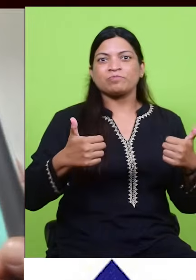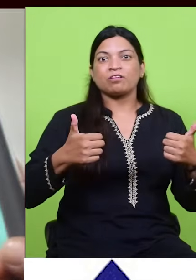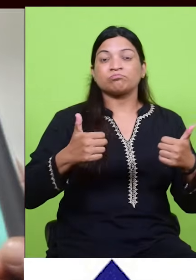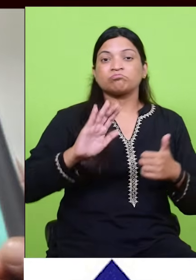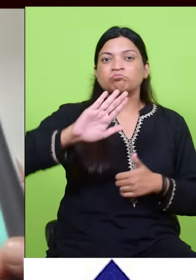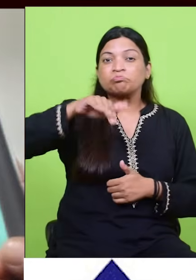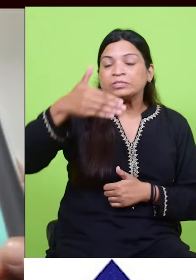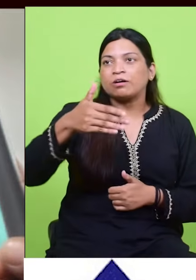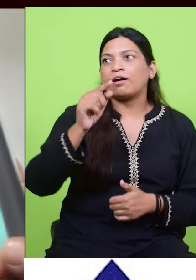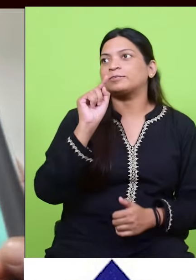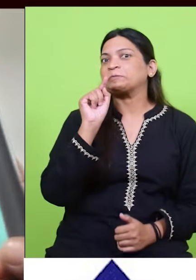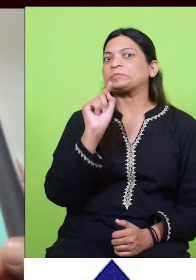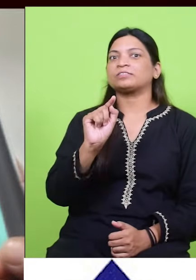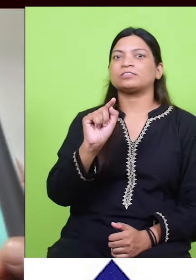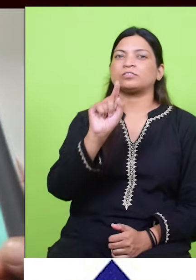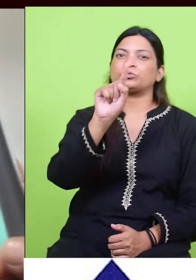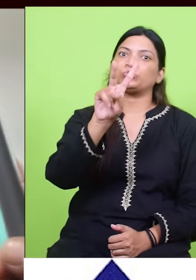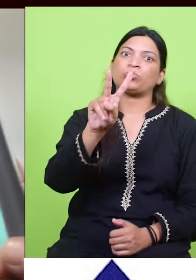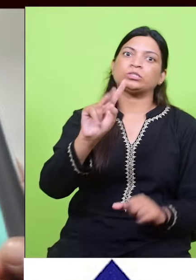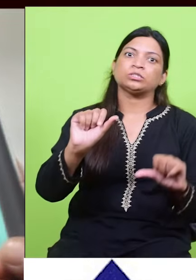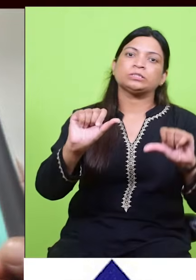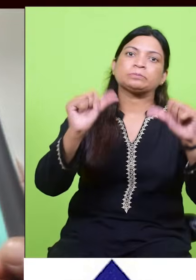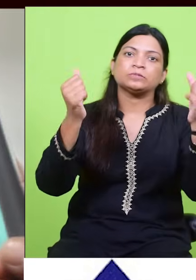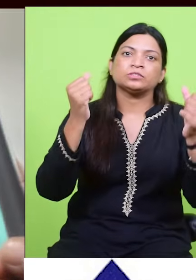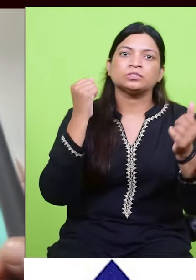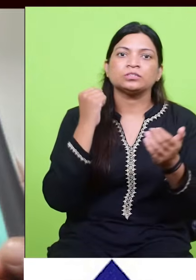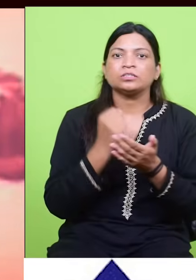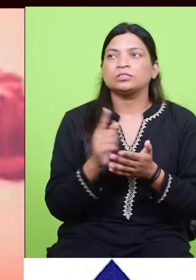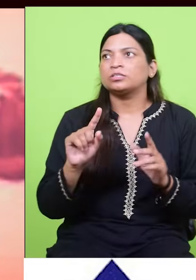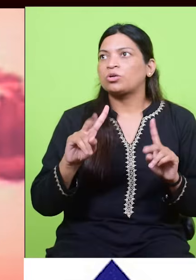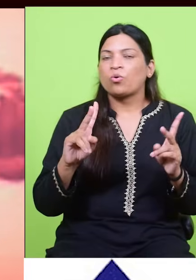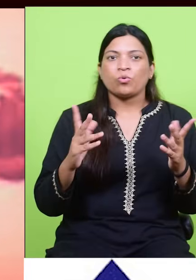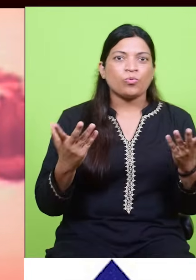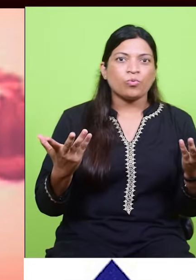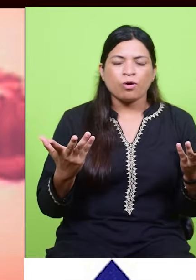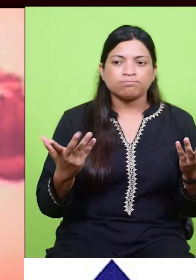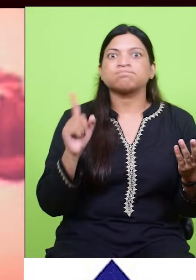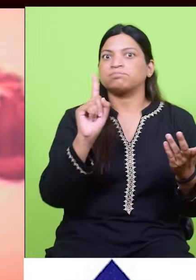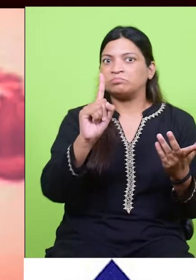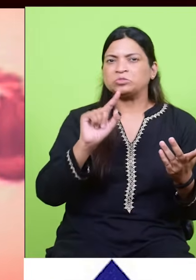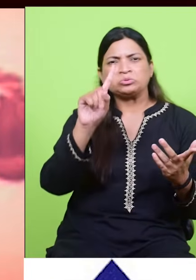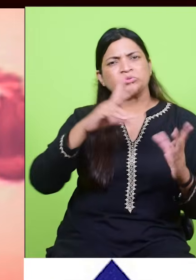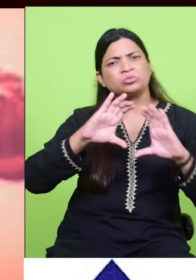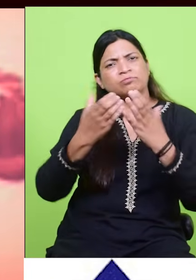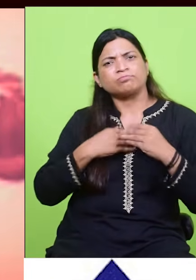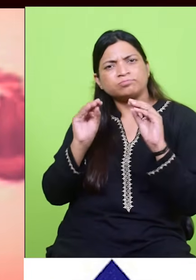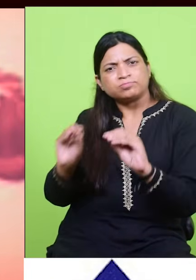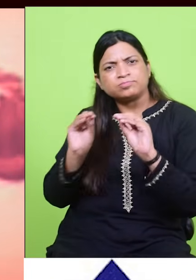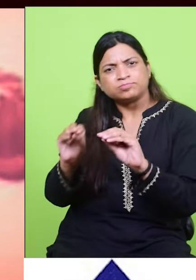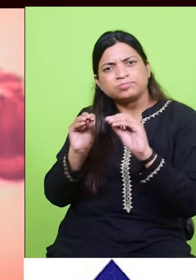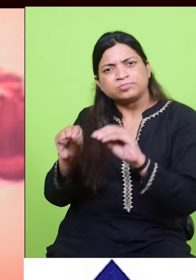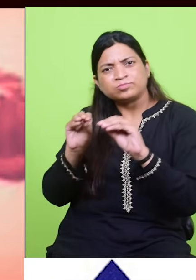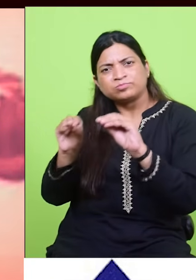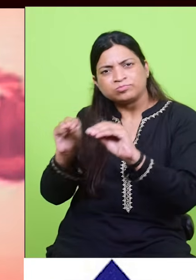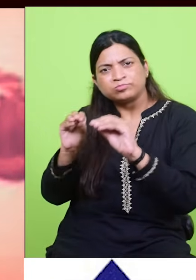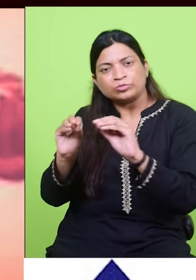कि 12th भी करना है, क्योंकि 11th करना है और 12th करना। तो 11th से हमने क्या करा, 11th का सब्जेक्ट पढ़ाना चालू